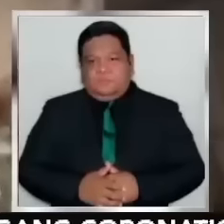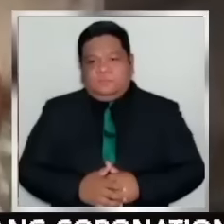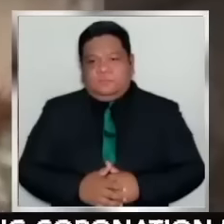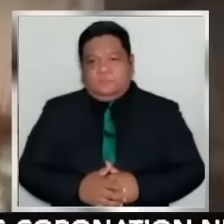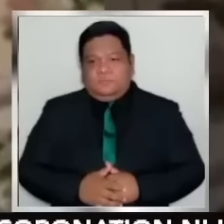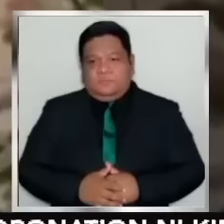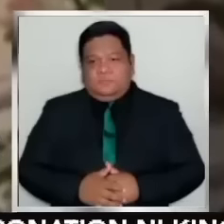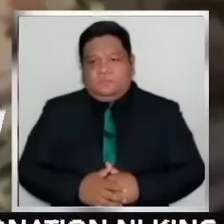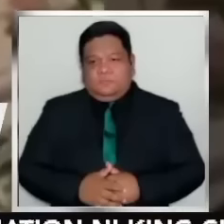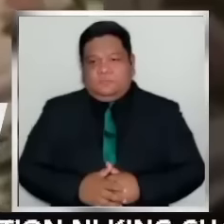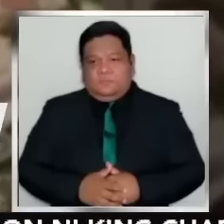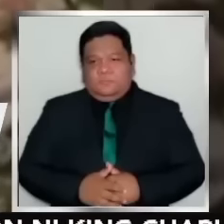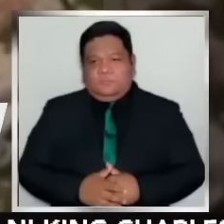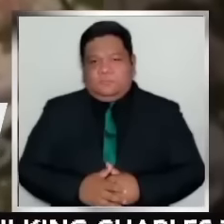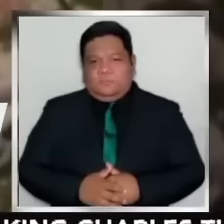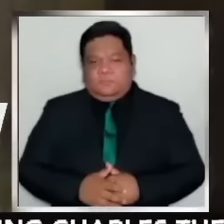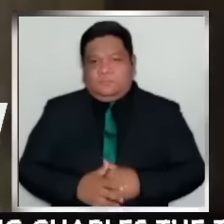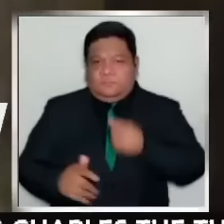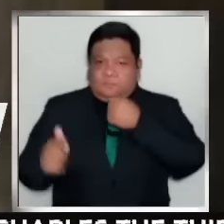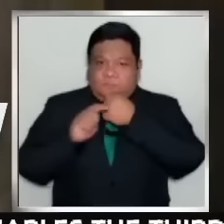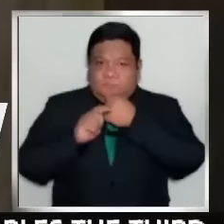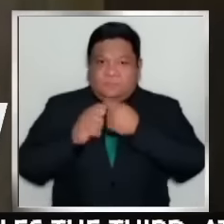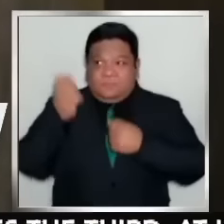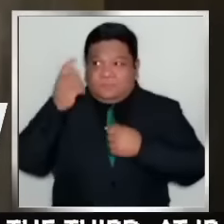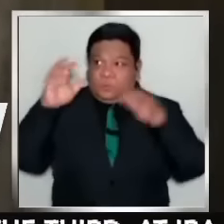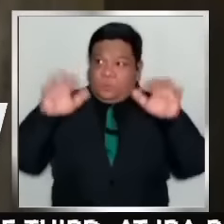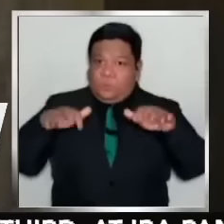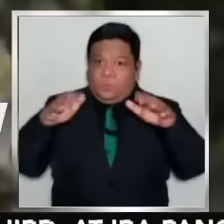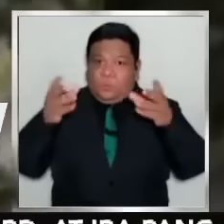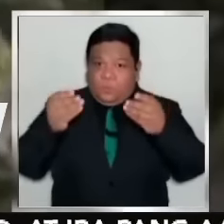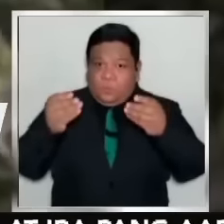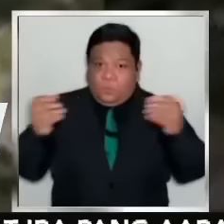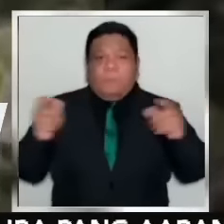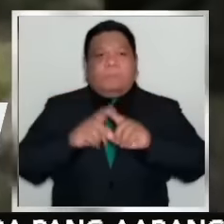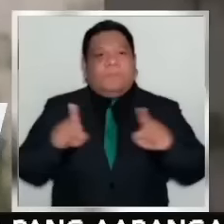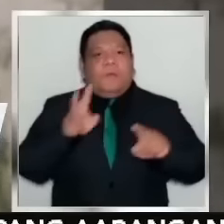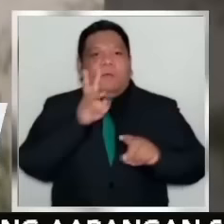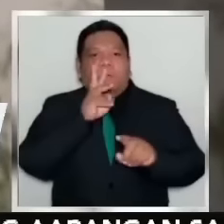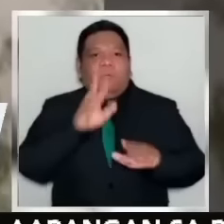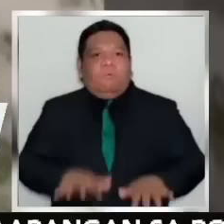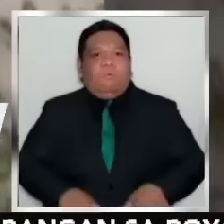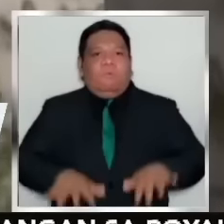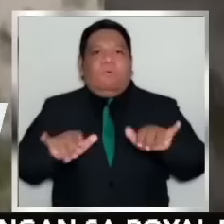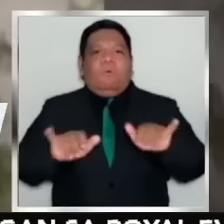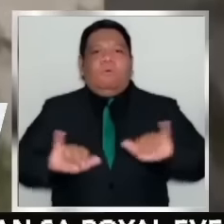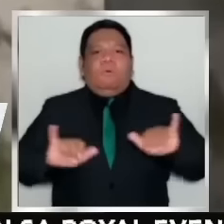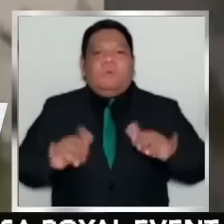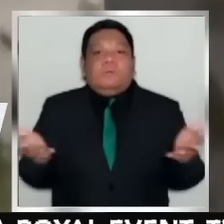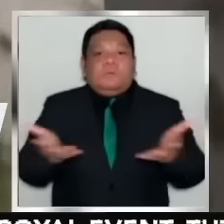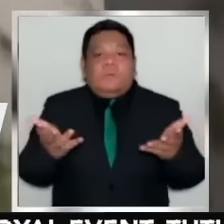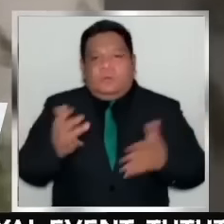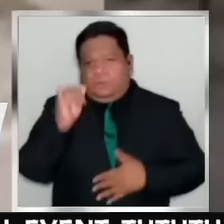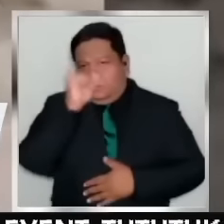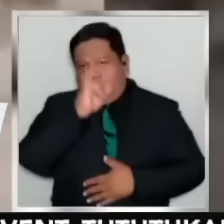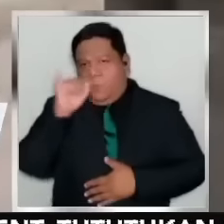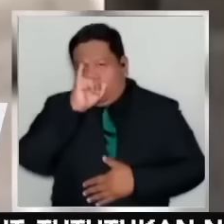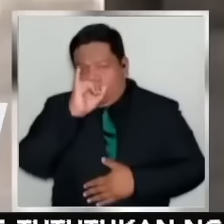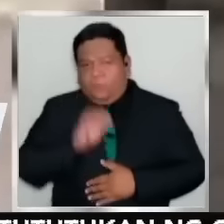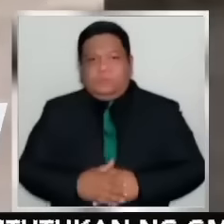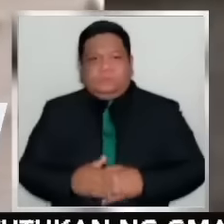Wala ng ulan pero hindi pa humuhupa ang baha sa barangay Libongkog, Zaraga, Iloilo. Malaking sasakyan tulad ng truck ang